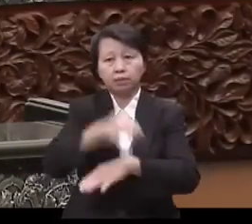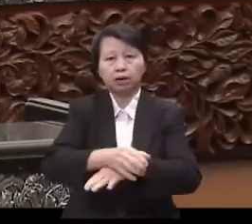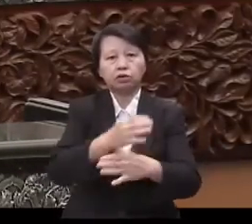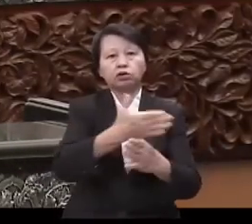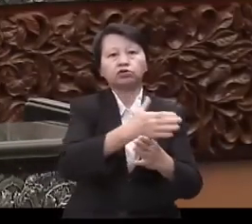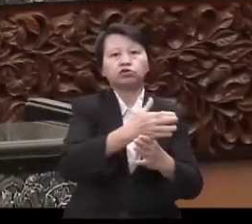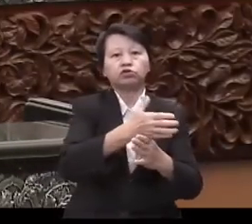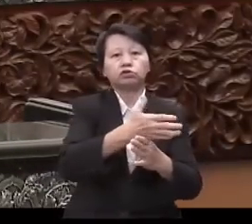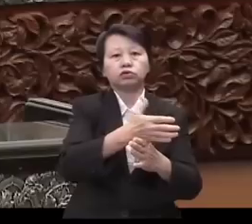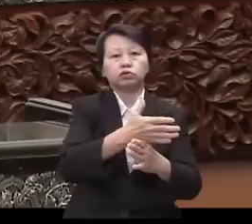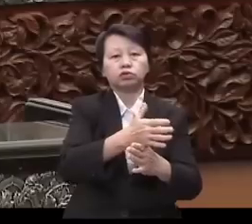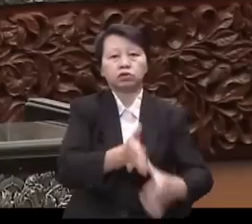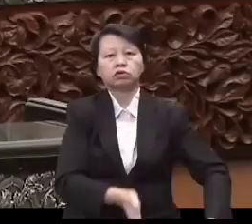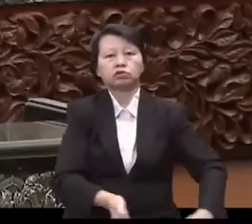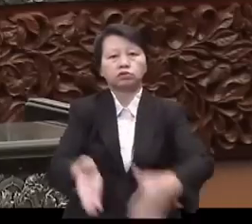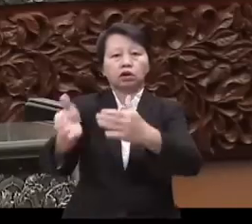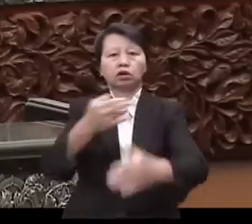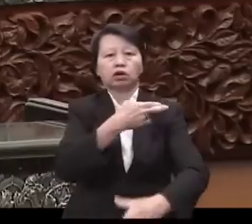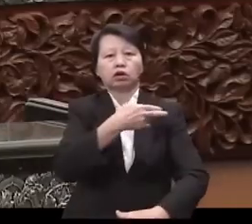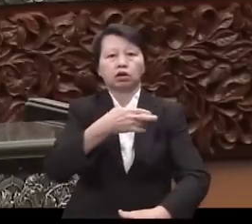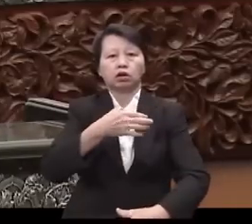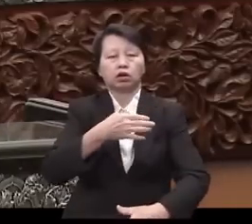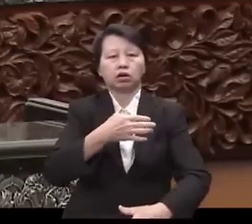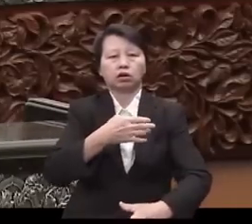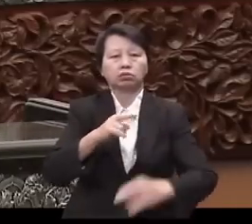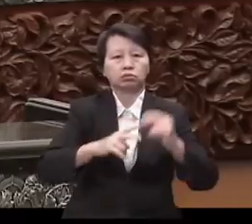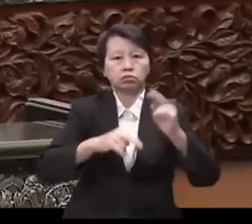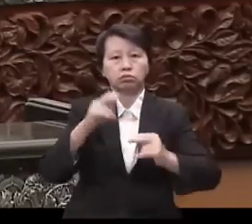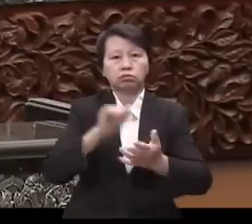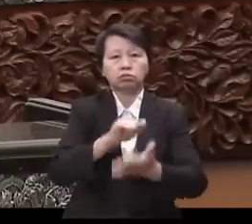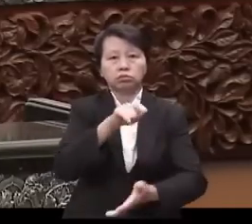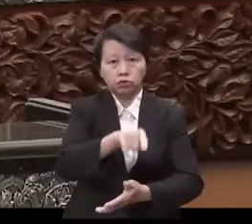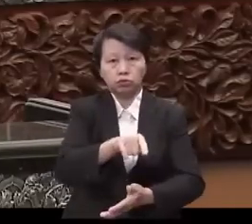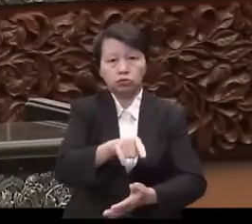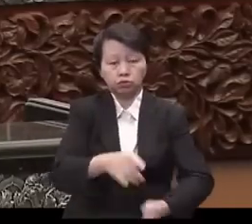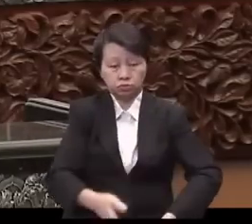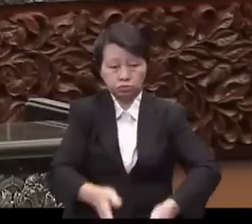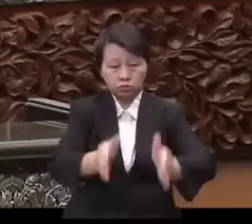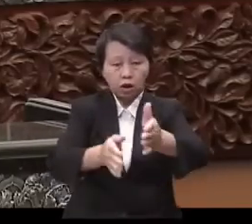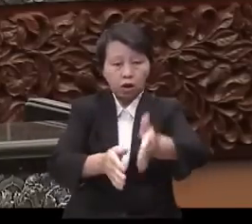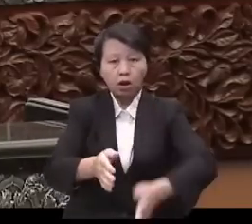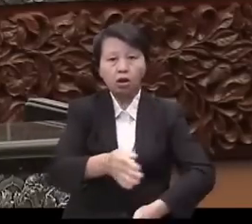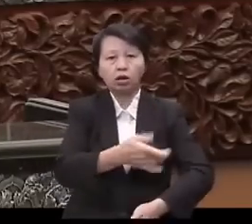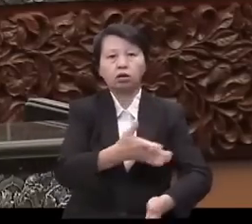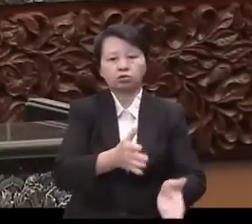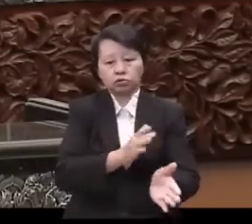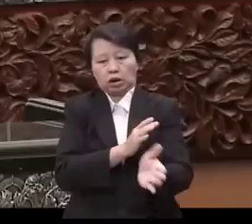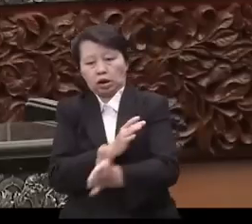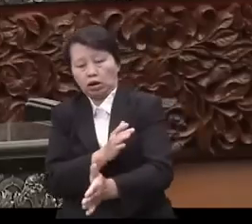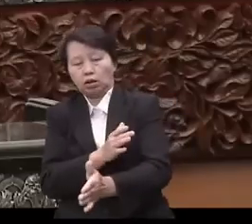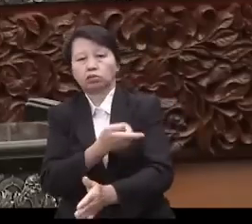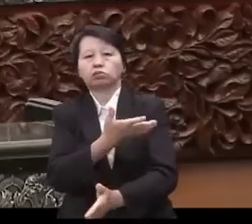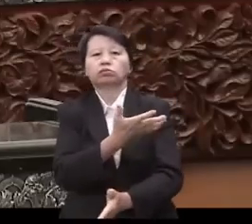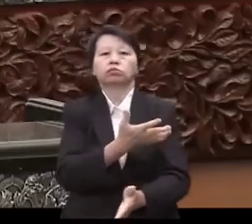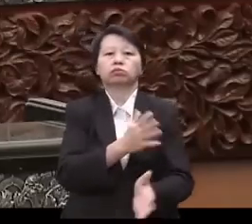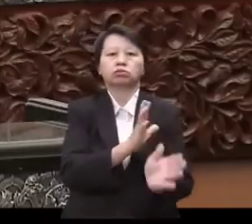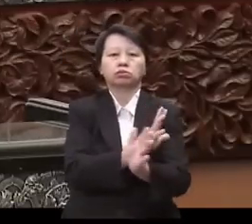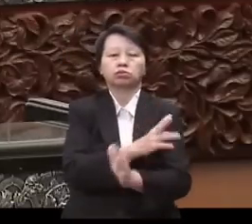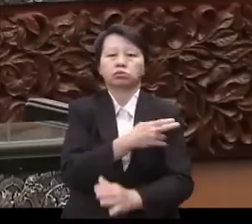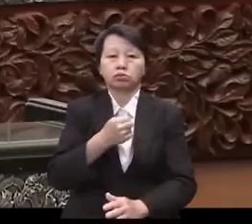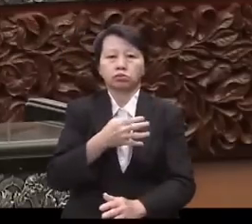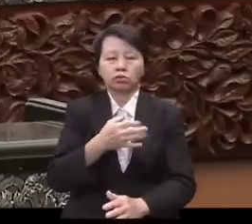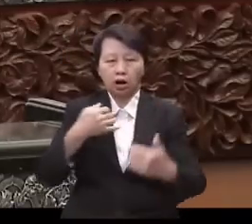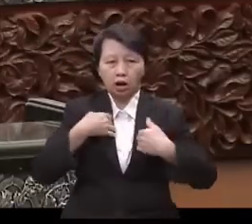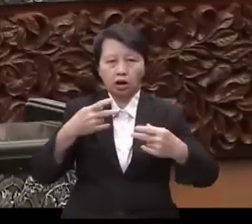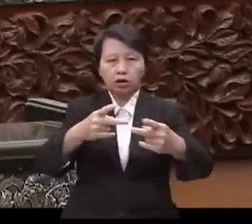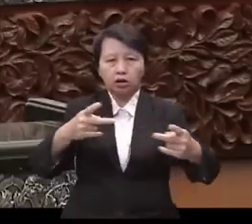menumpang Indonesia berhubung pembinaan tersebut. Dan yang keduanya, terdapat kawasan sempadan